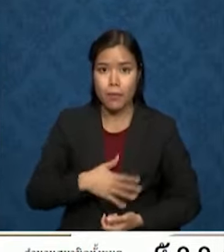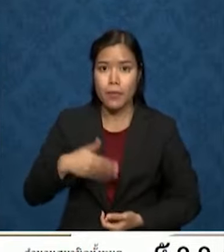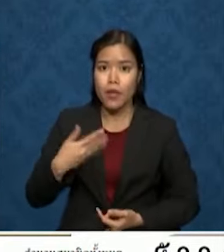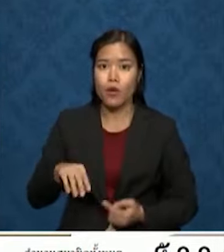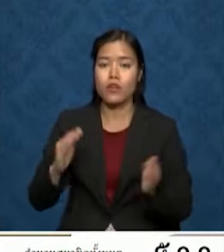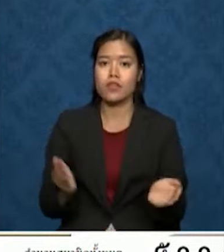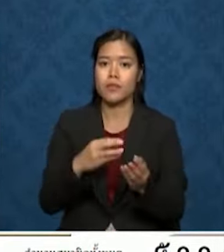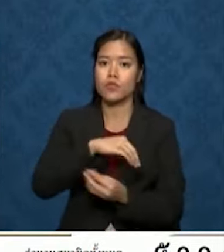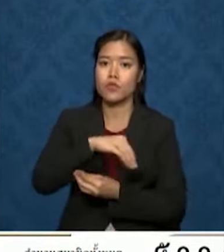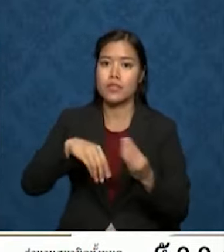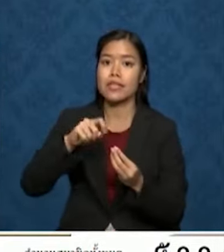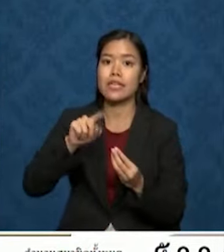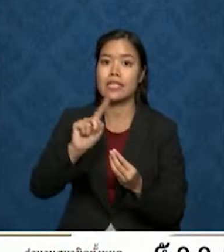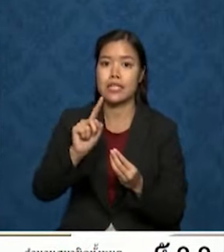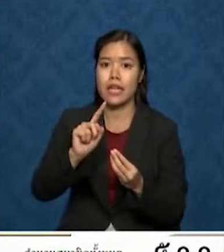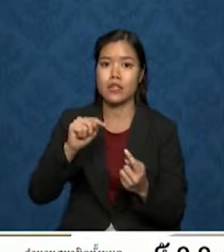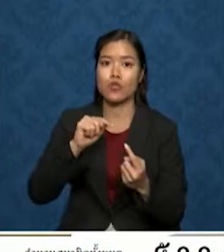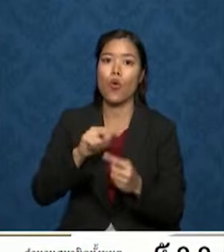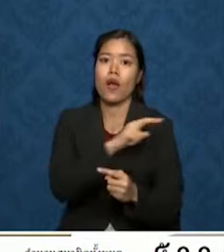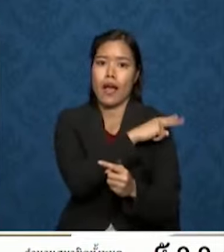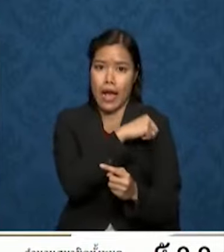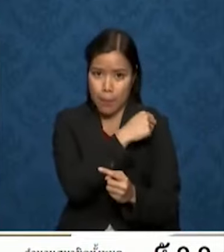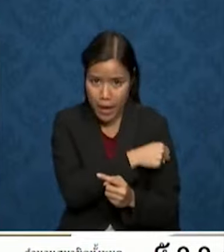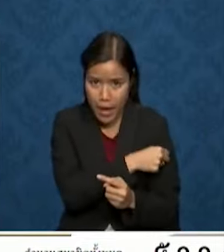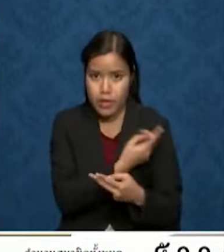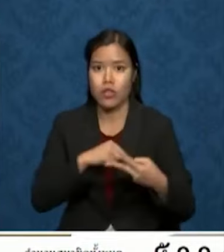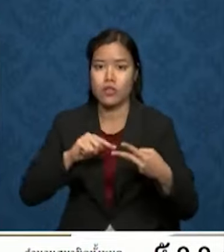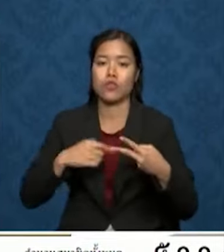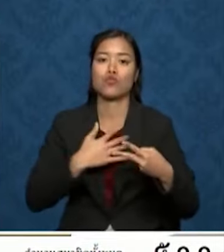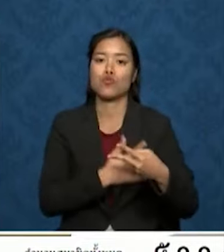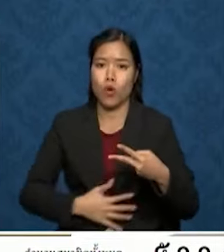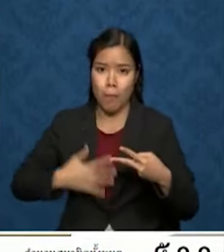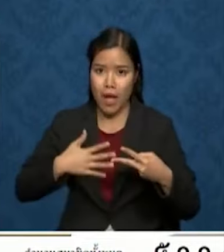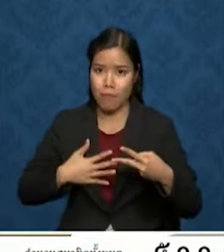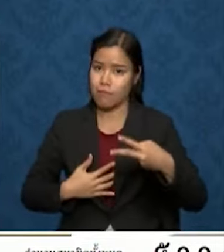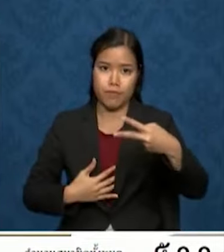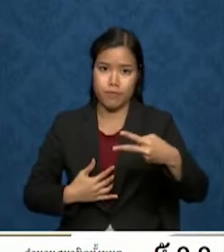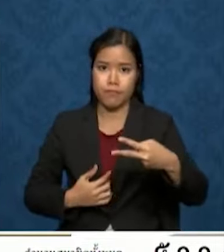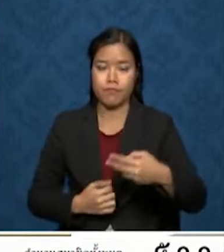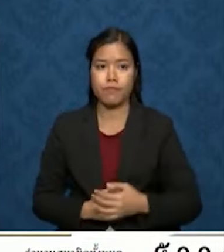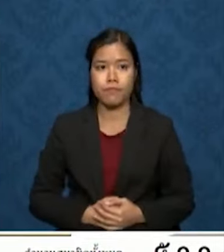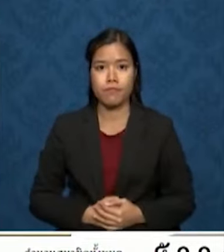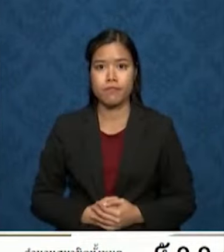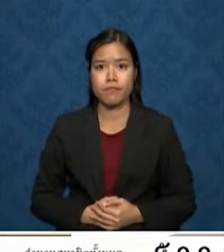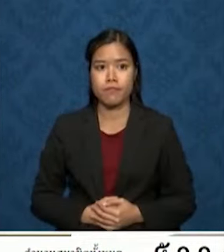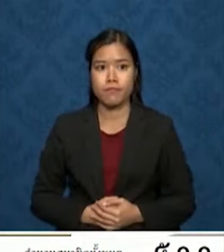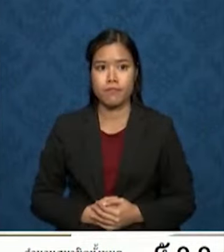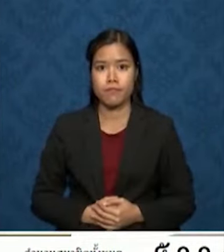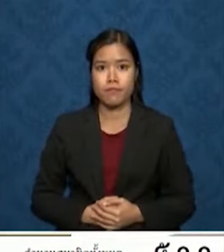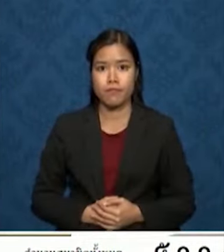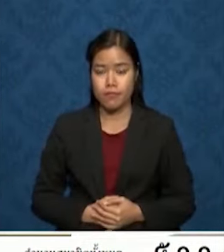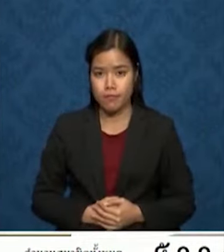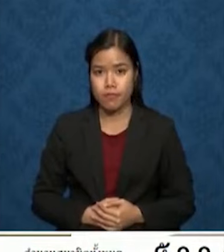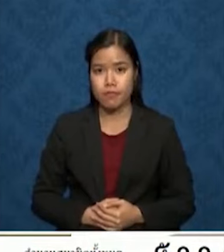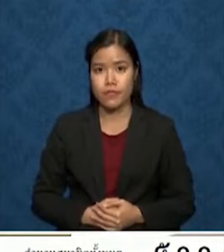การแพท์และสุขภาพเทานั้น เนยำนนี่คือัว